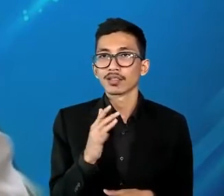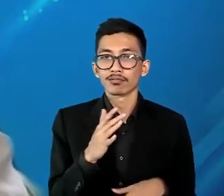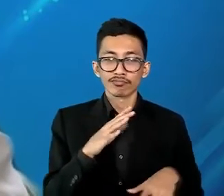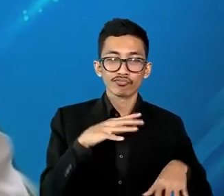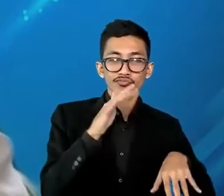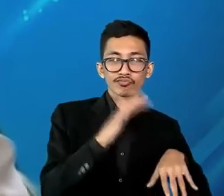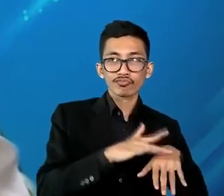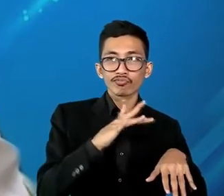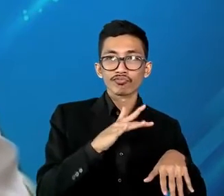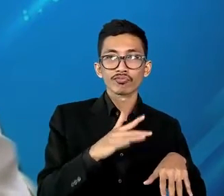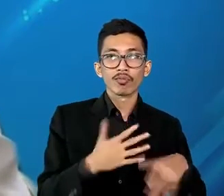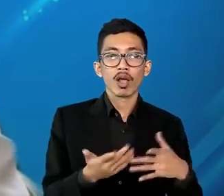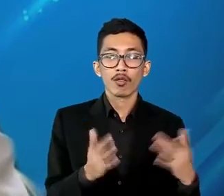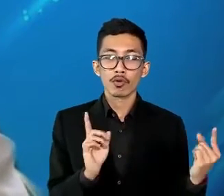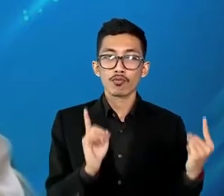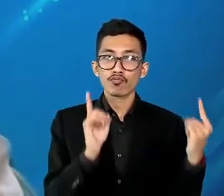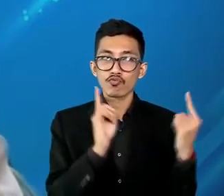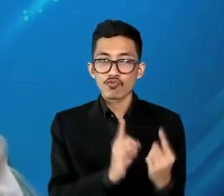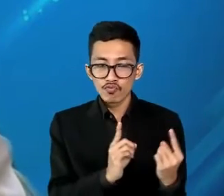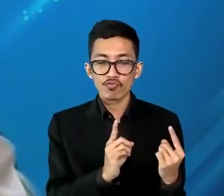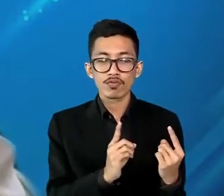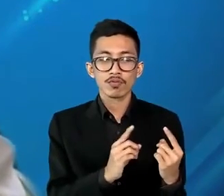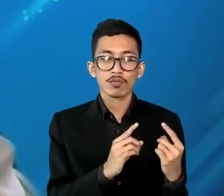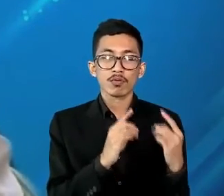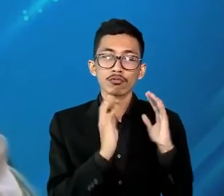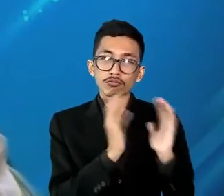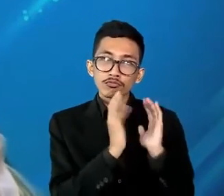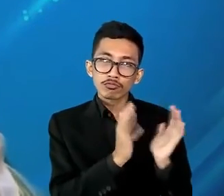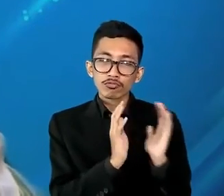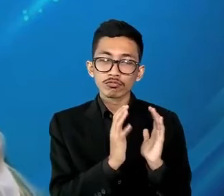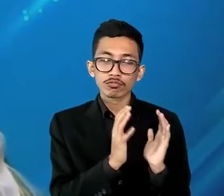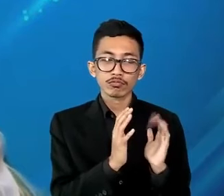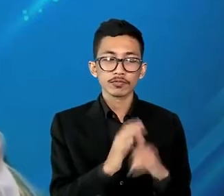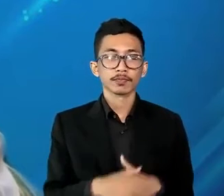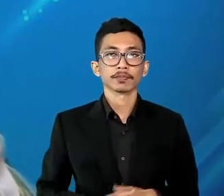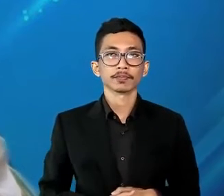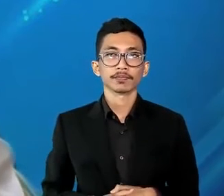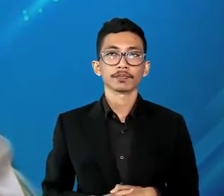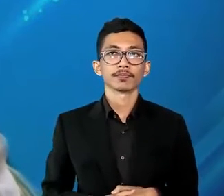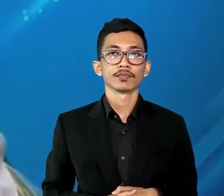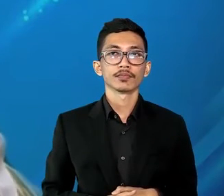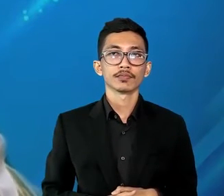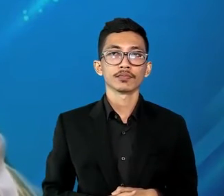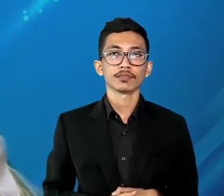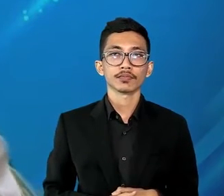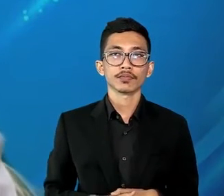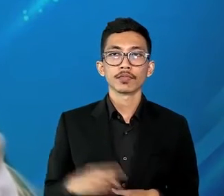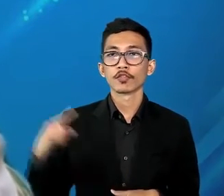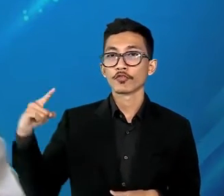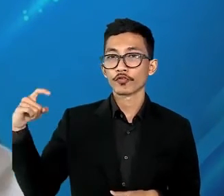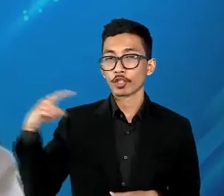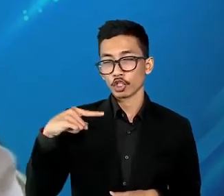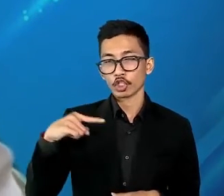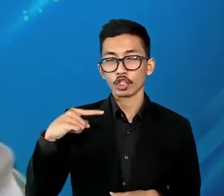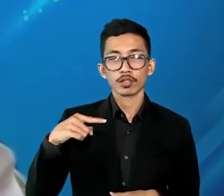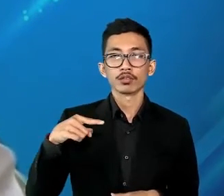persentuhan ataupun pertemuan antara semua orang yang ada di kota itu, maka virus itu sekarang sudah sampai